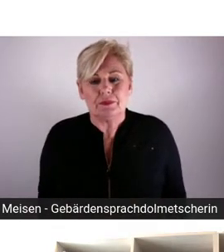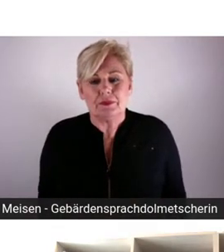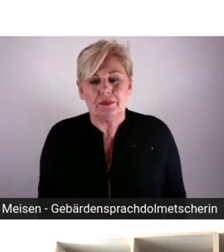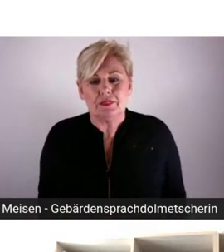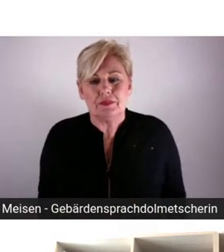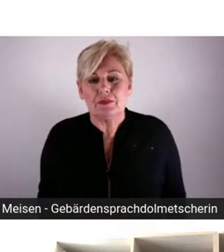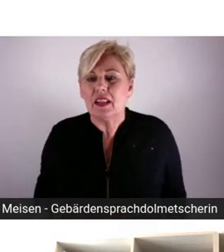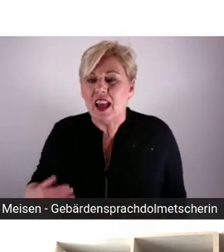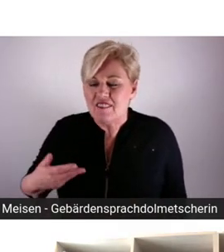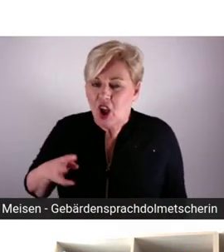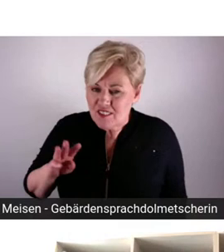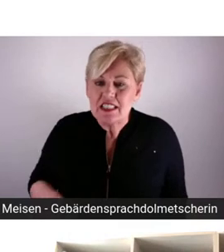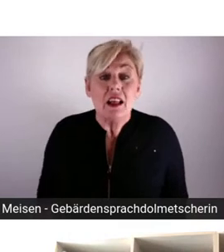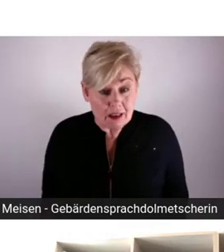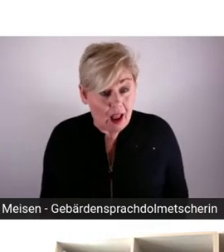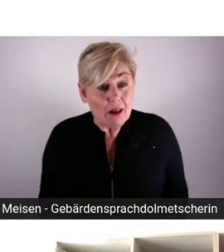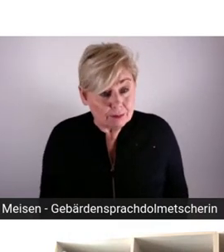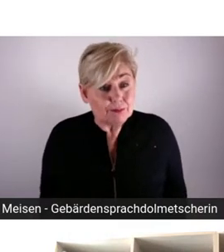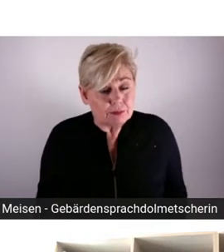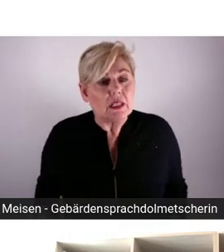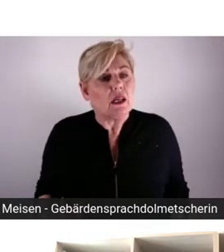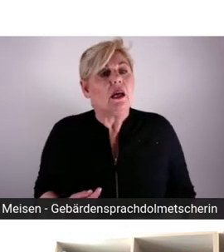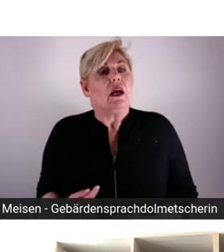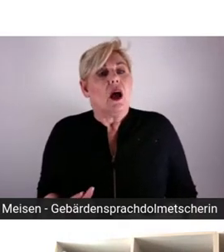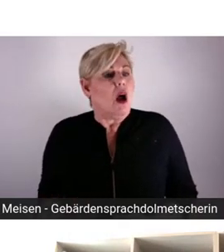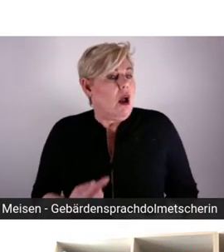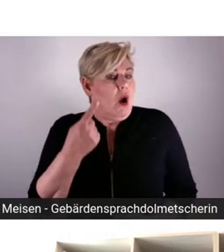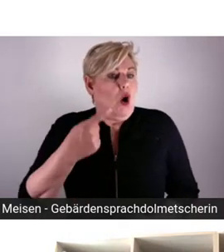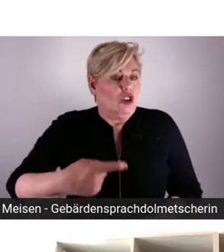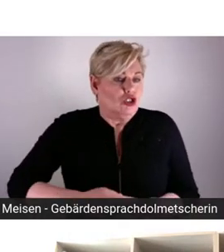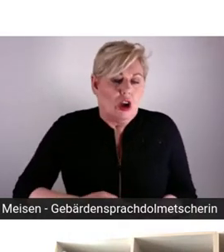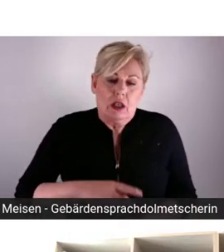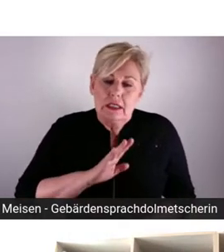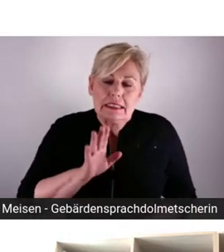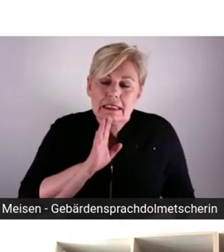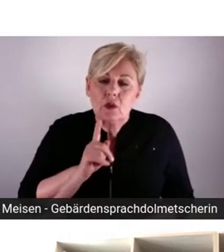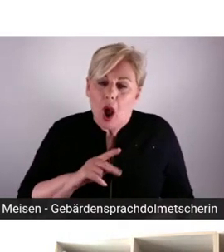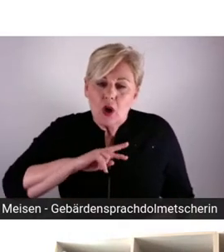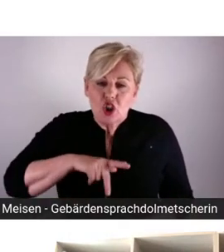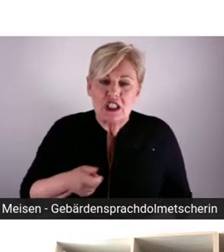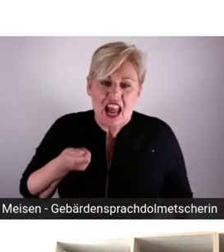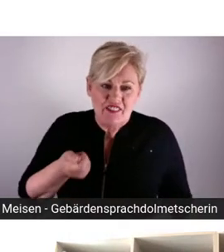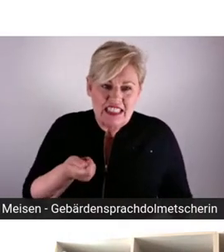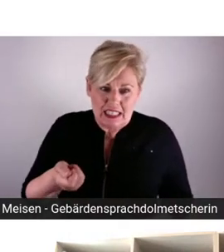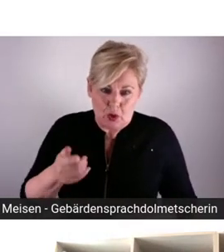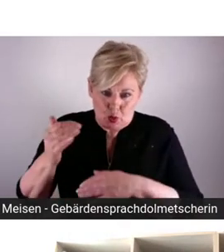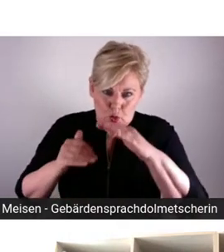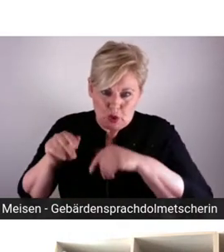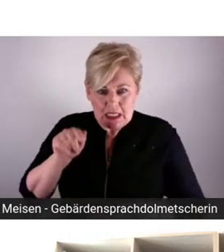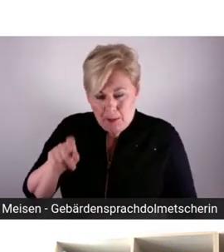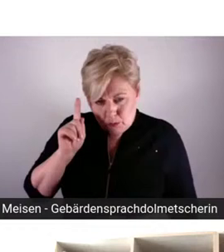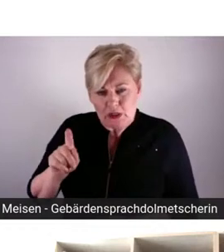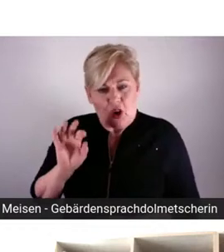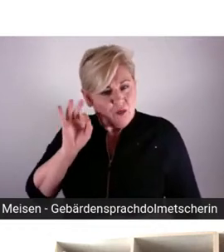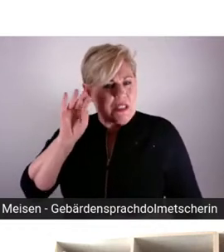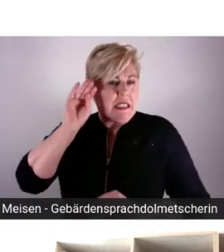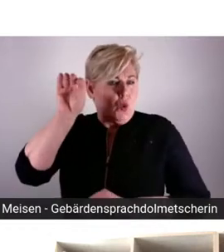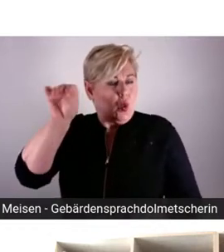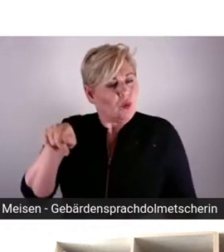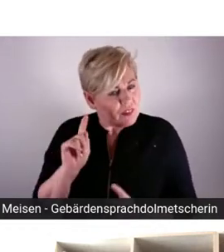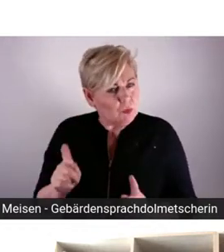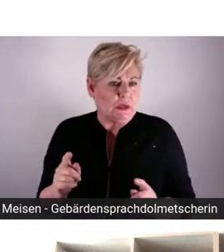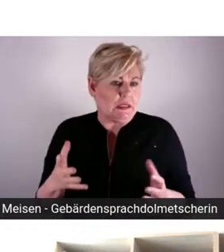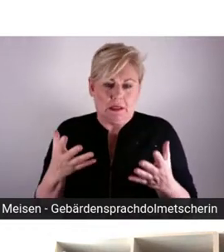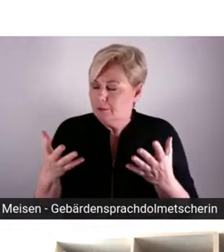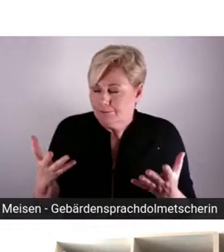Frau Wissler? Ja, alleine höhere Steuern reichen natürlich nicht, sondern wir müssen auch die Sozialversicherungssysteme zukunftsfähig machen. Und da ist es eben nicht